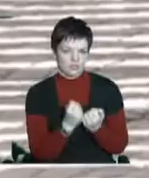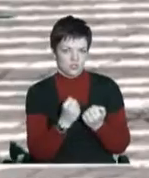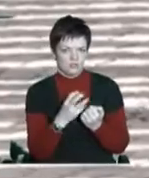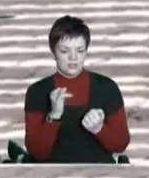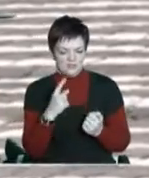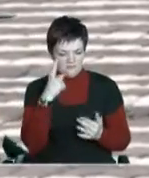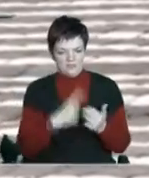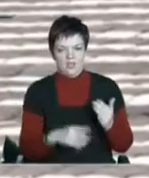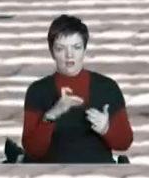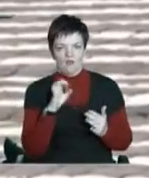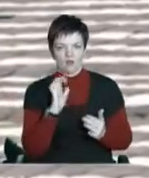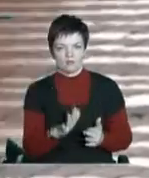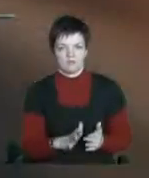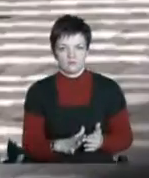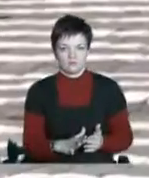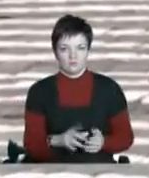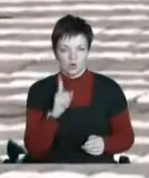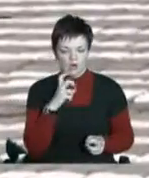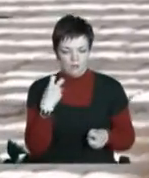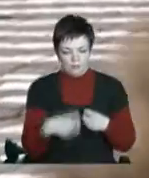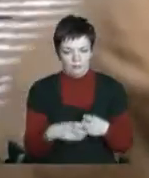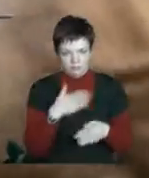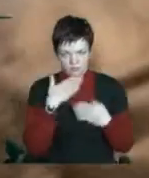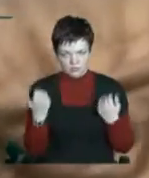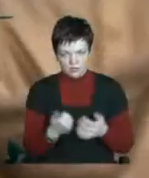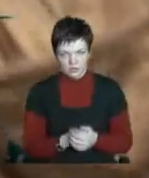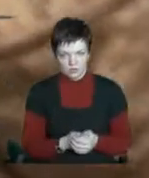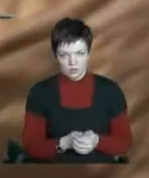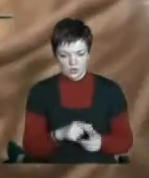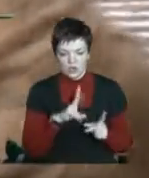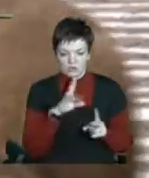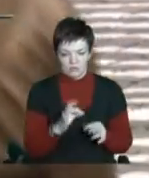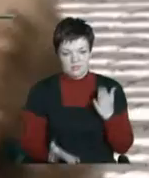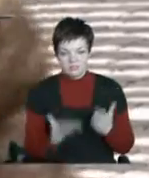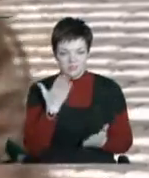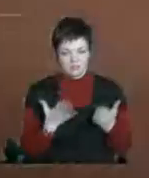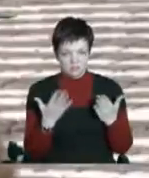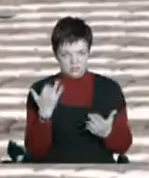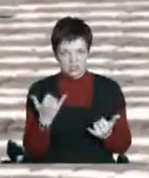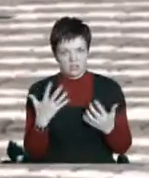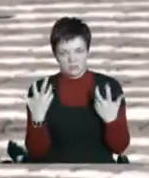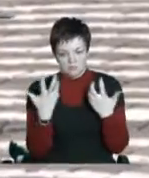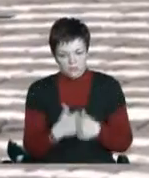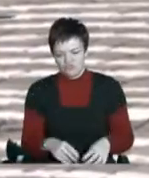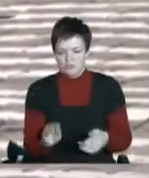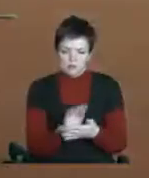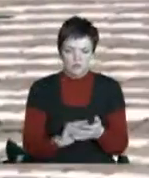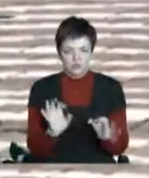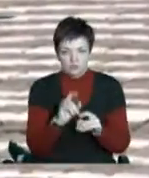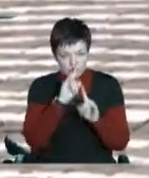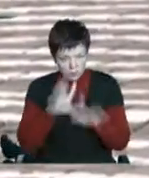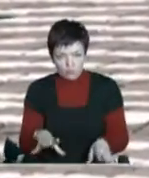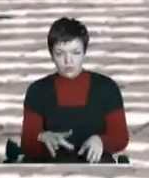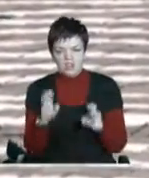стоит ли удивляться, что в будущем на вопрос, верите ли вы в возможность честных выборов, уже не 2/3, а